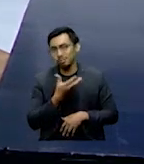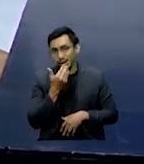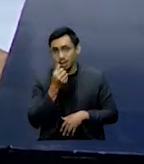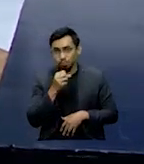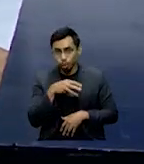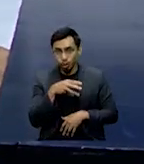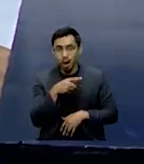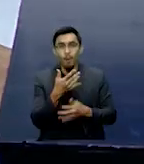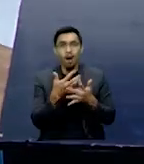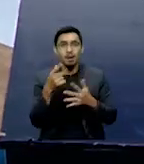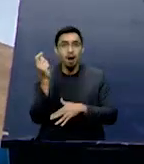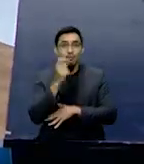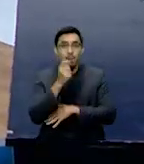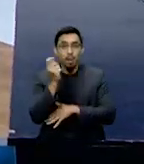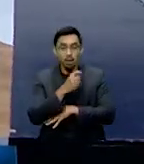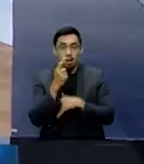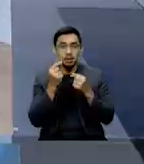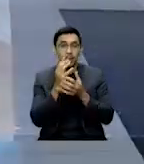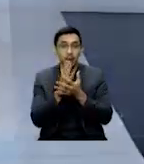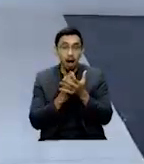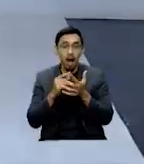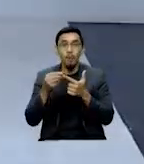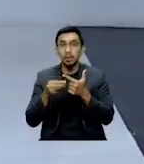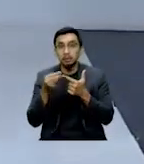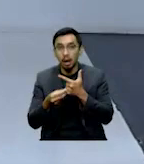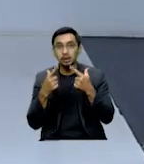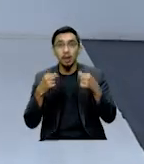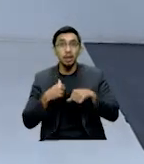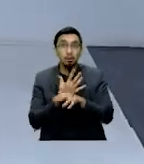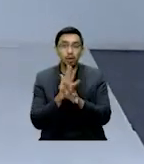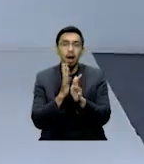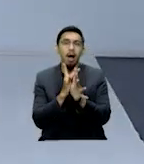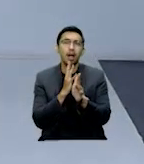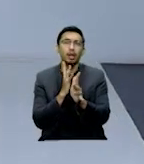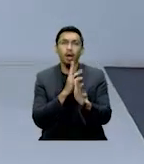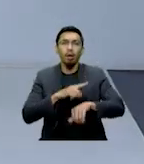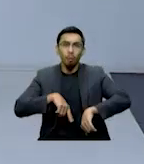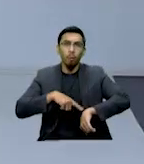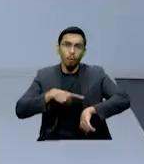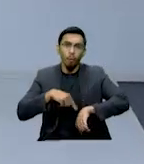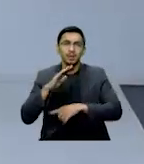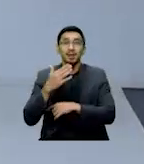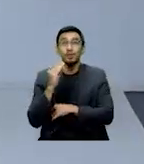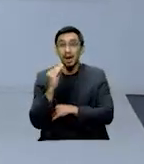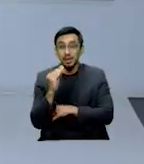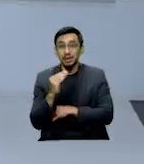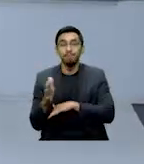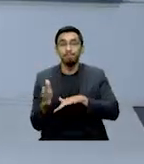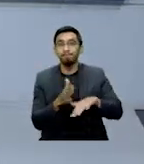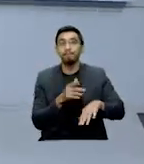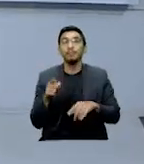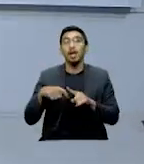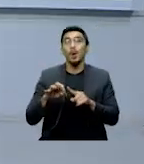Demi mendapatkan beras murah, warga Purbalingga Jawa Tengah dan Lumajang Jawa Timur rela antri berdesakan berjam-jam Sabtu pagi. Sementara di Konawe